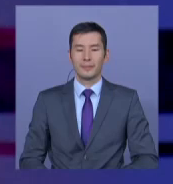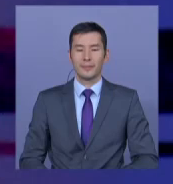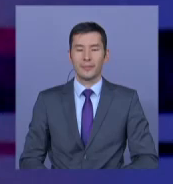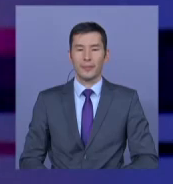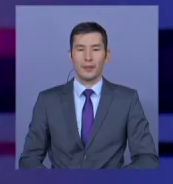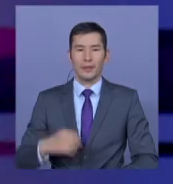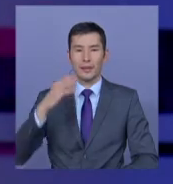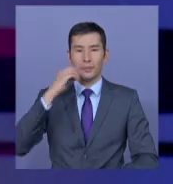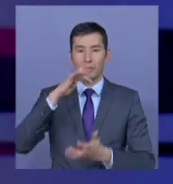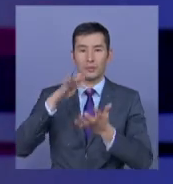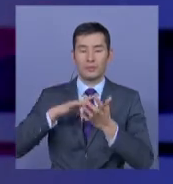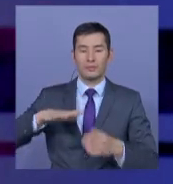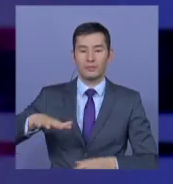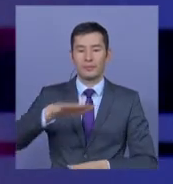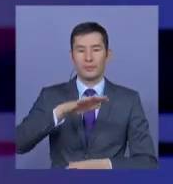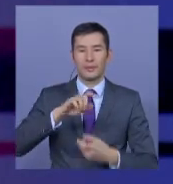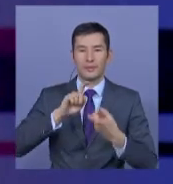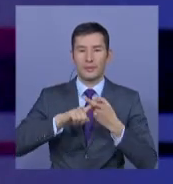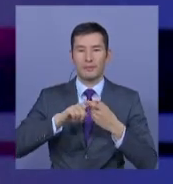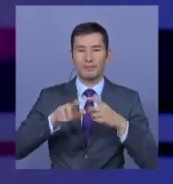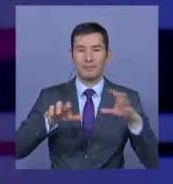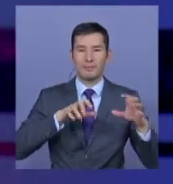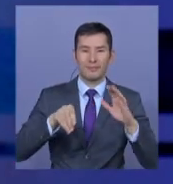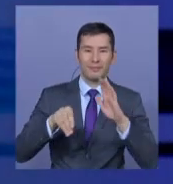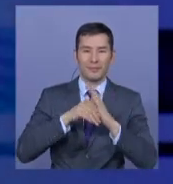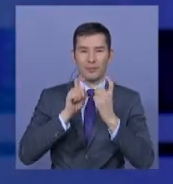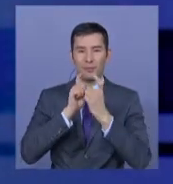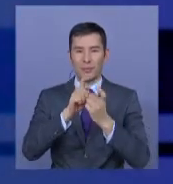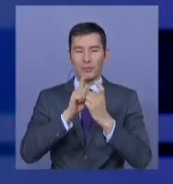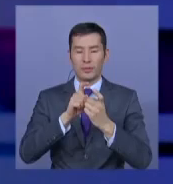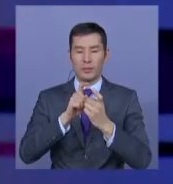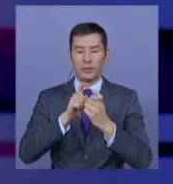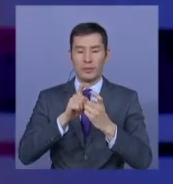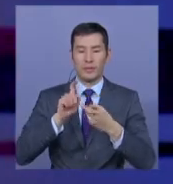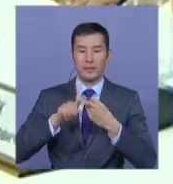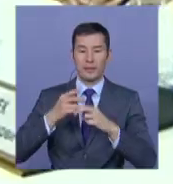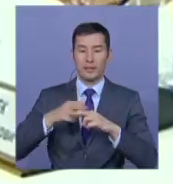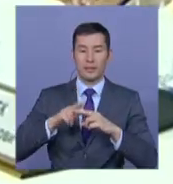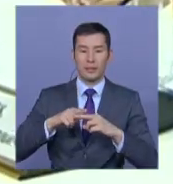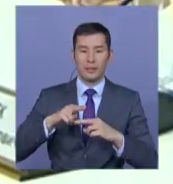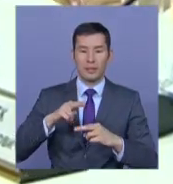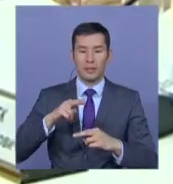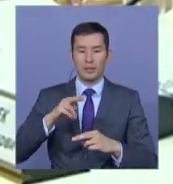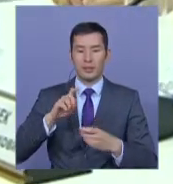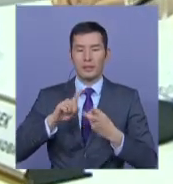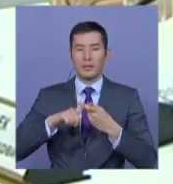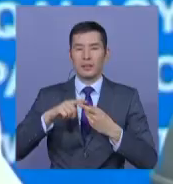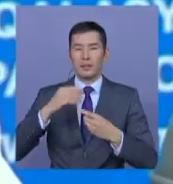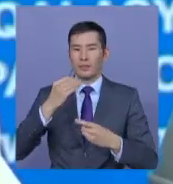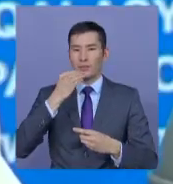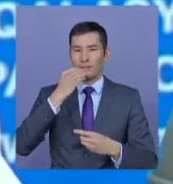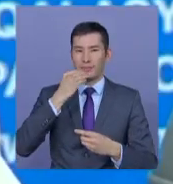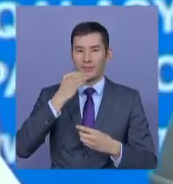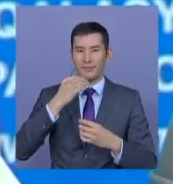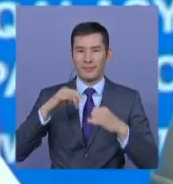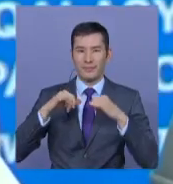Алматы қаласы бойынша сыбайла жемқорлыққа қарсы қызметі ысырапшылдықпен күреспек. Осыған байланысты жеңілдетілген ас беру мәзірін бекітуді